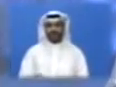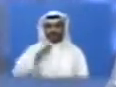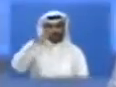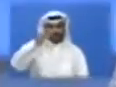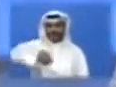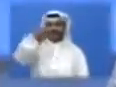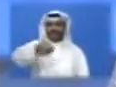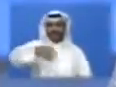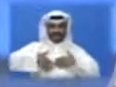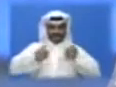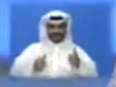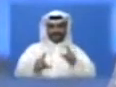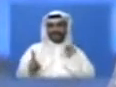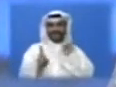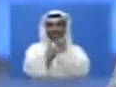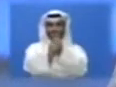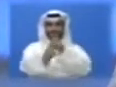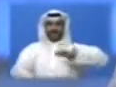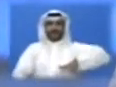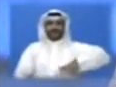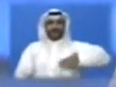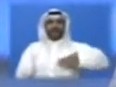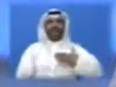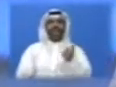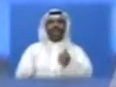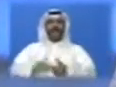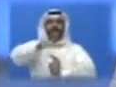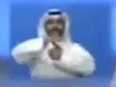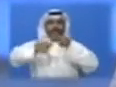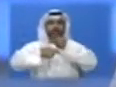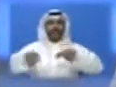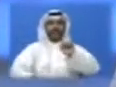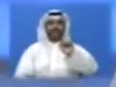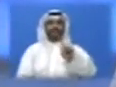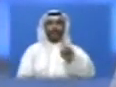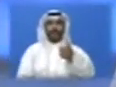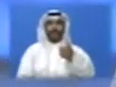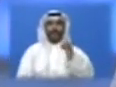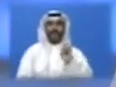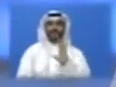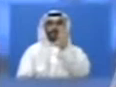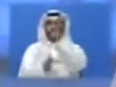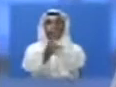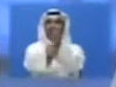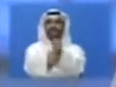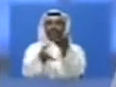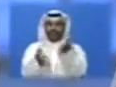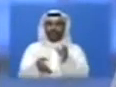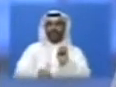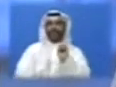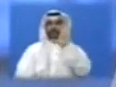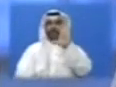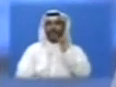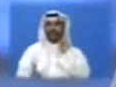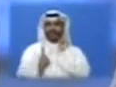مرحبا بكم. استقبل حضرة صاحب السمو أمير البلاد الشيخ صباح الأحمد الجابر الصباح حفظه الله ورعاه بقصر